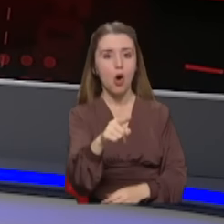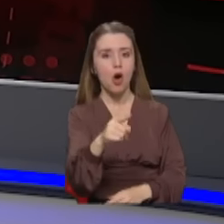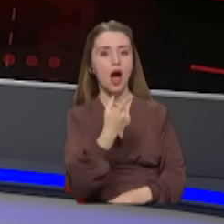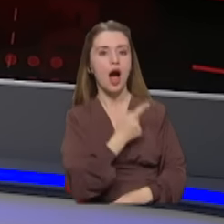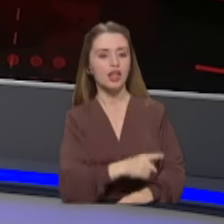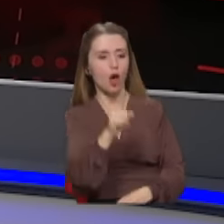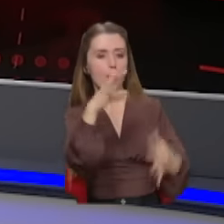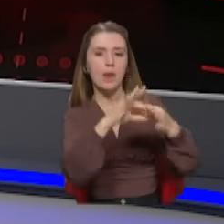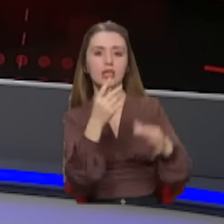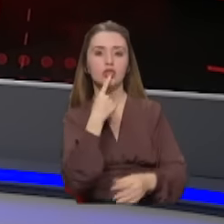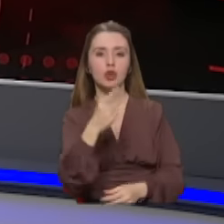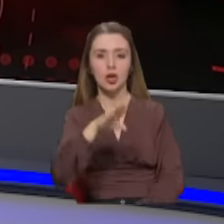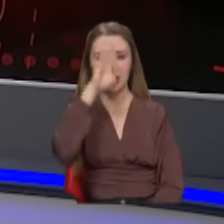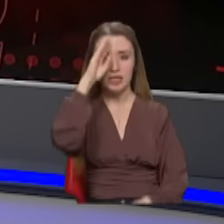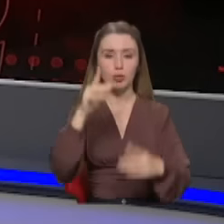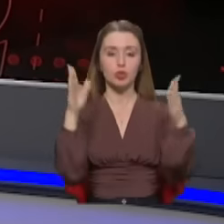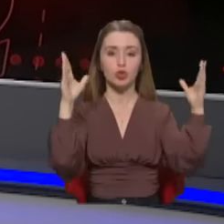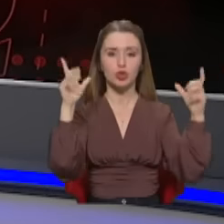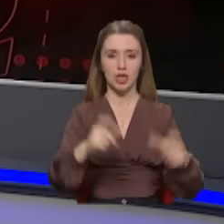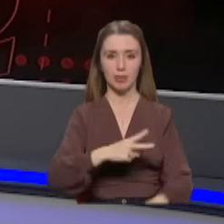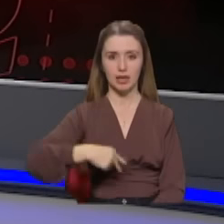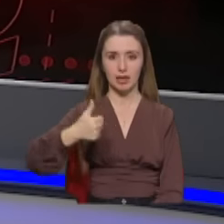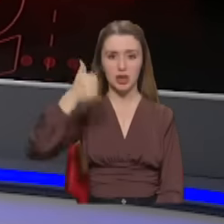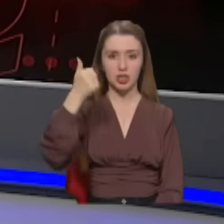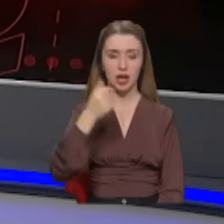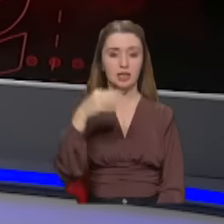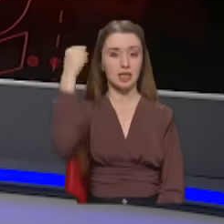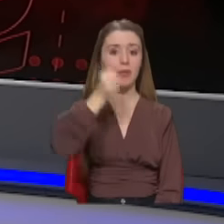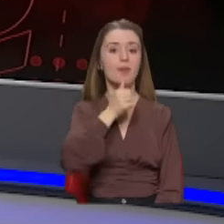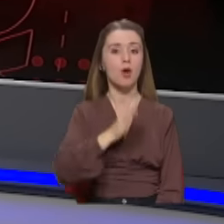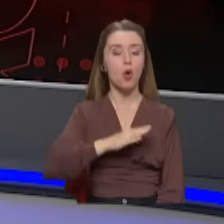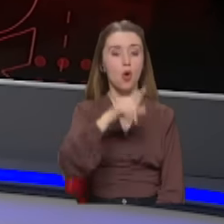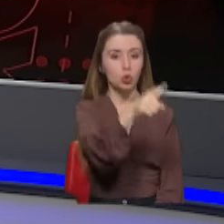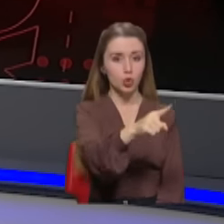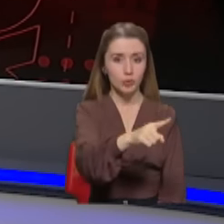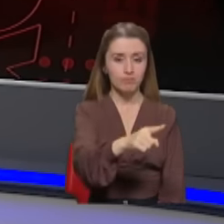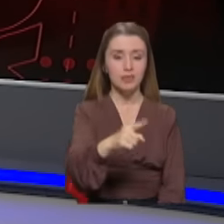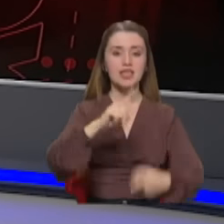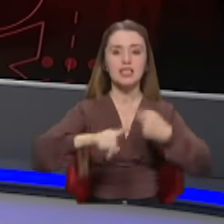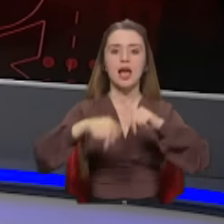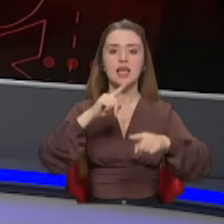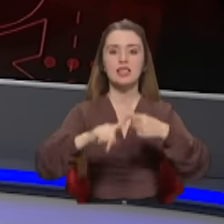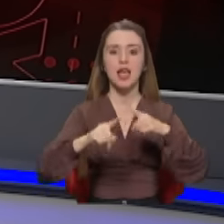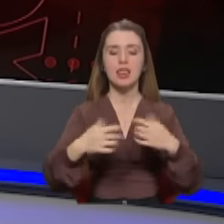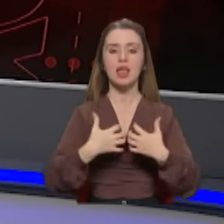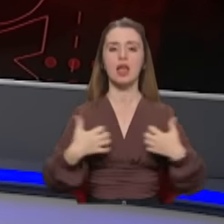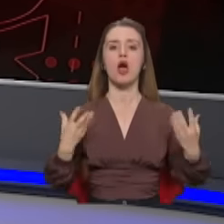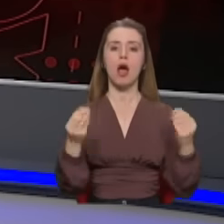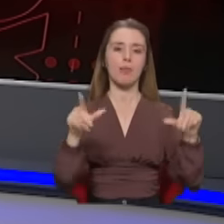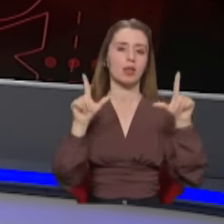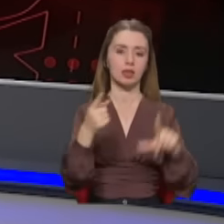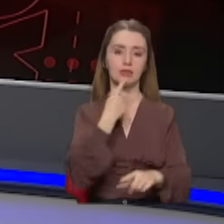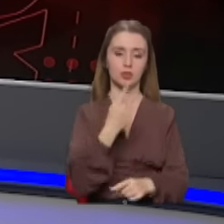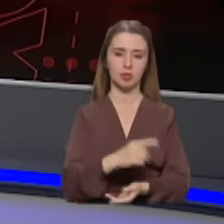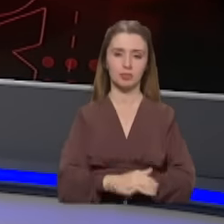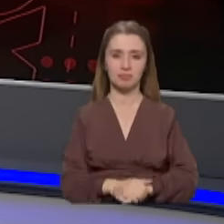vurgusu yaptı. İstanbul Büyükşehir Belediye Başkanı Ekrem İmamoğlu ise mesajlarını siyasette mertlik, centilmenlik diye